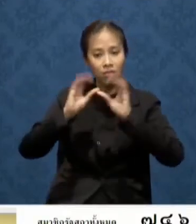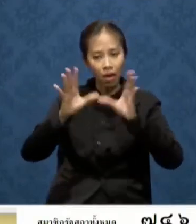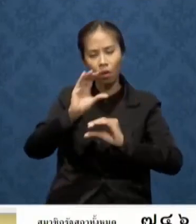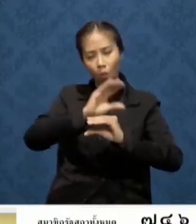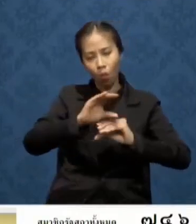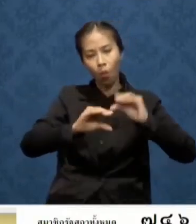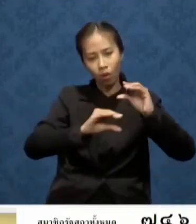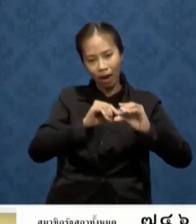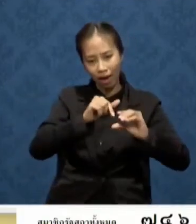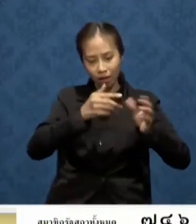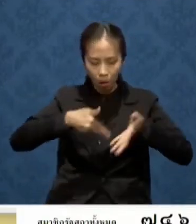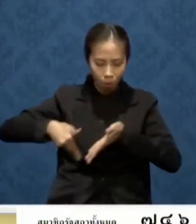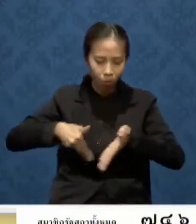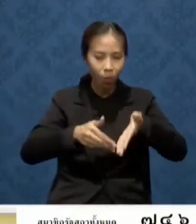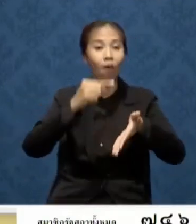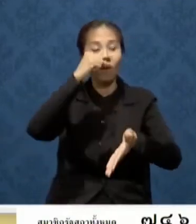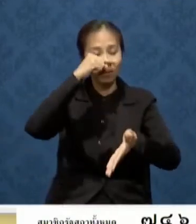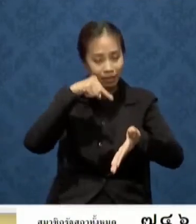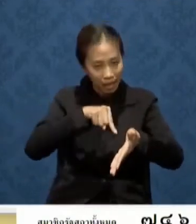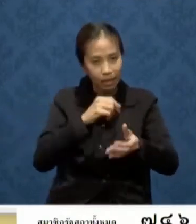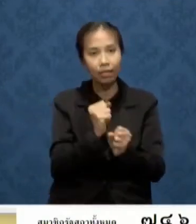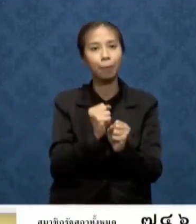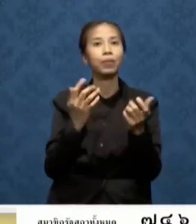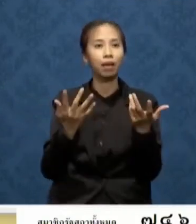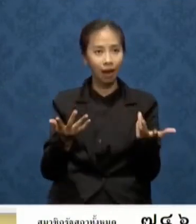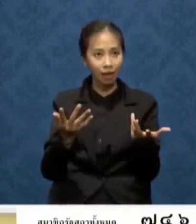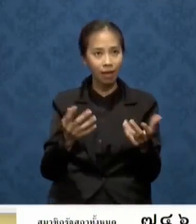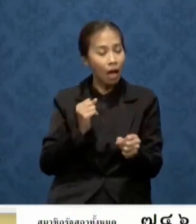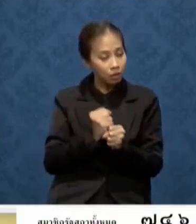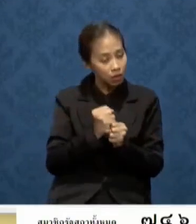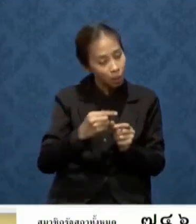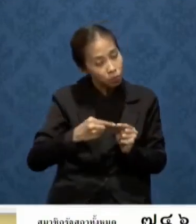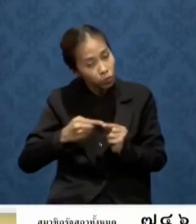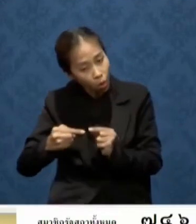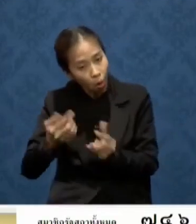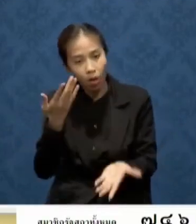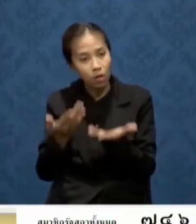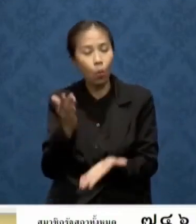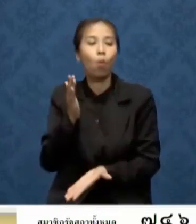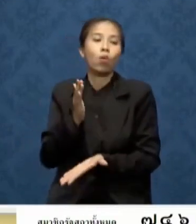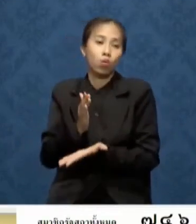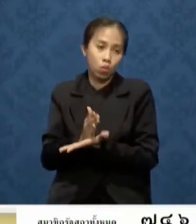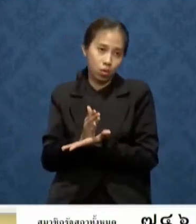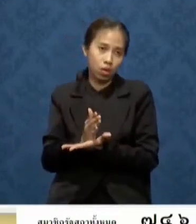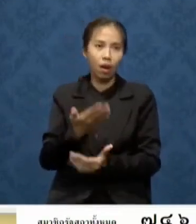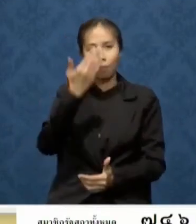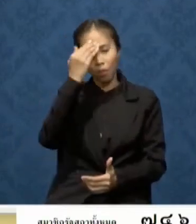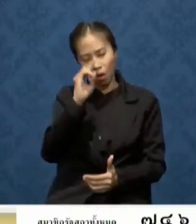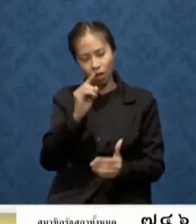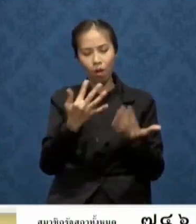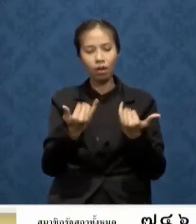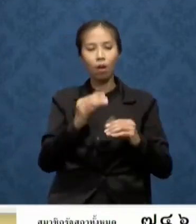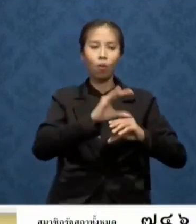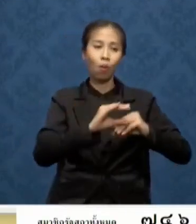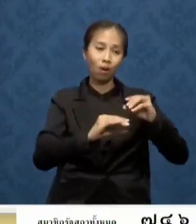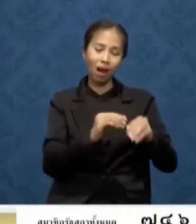โครงการ คลองไท่จะไปต่อ หรอพอแค่นี้เพราสวงควรการนี้ Landbridge กัครองไทย